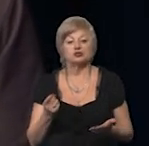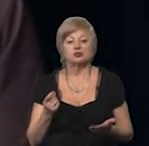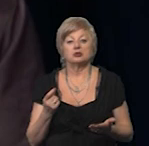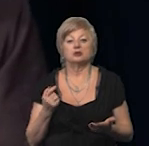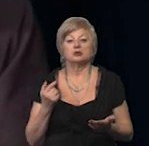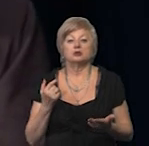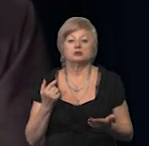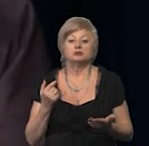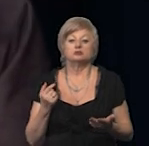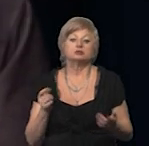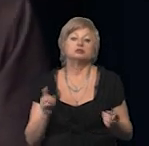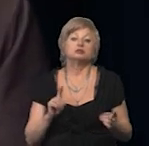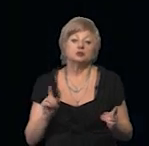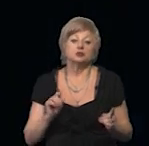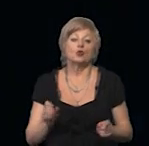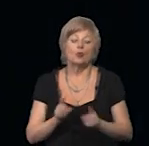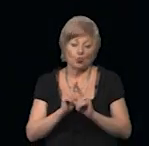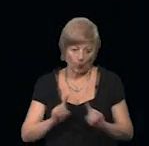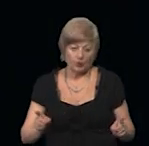кажуть, яка енергія?